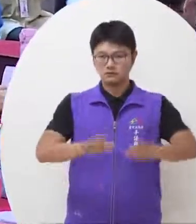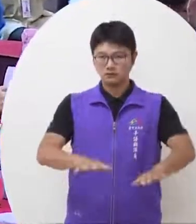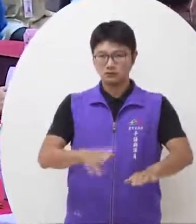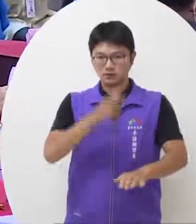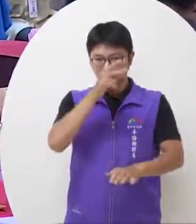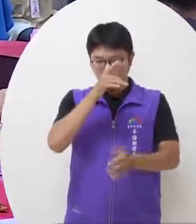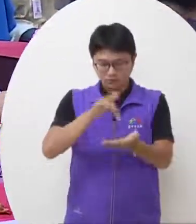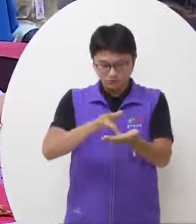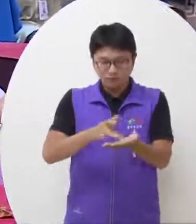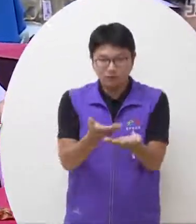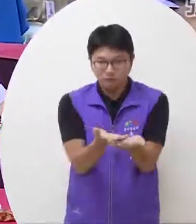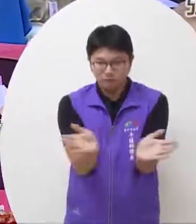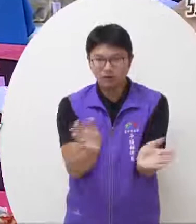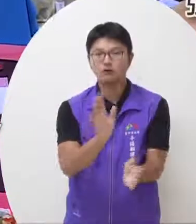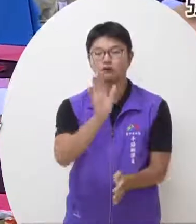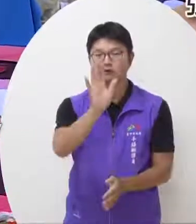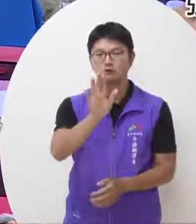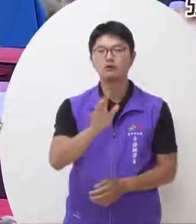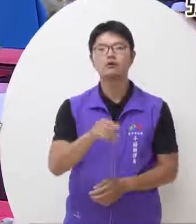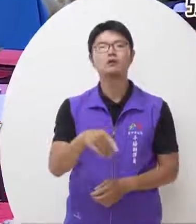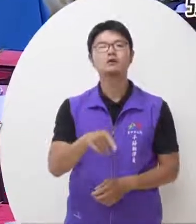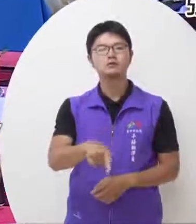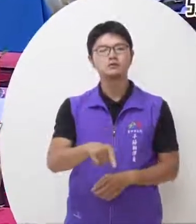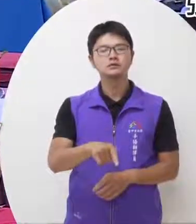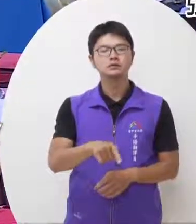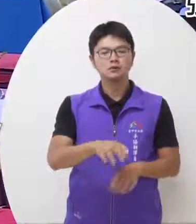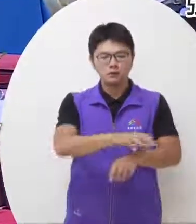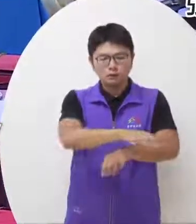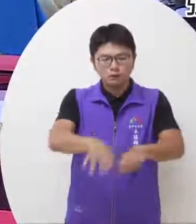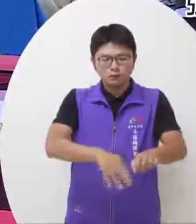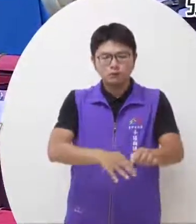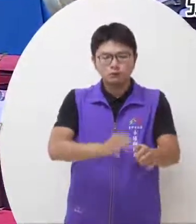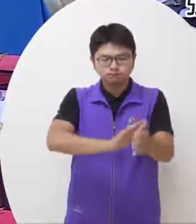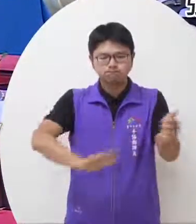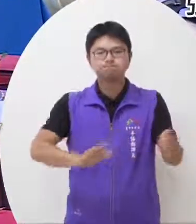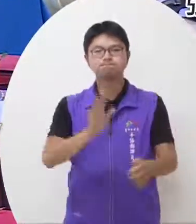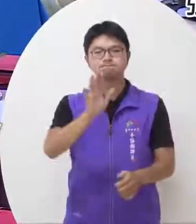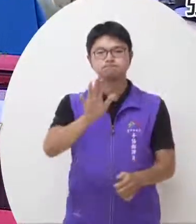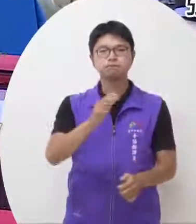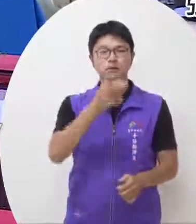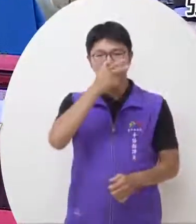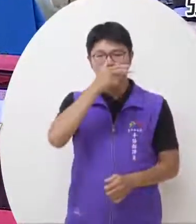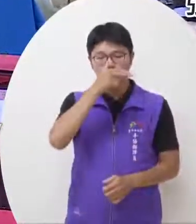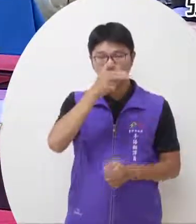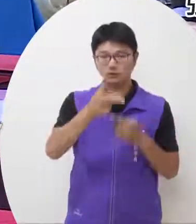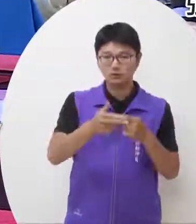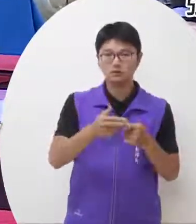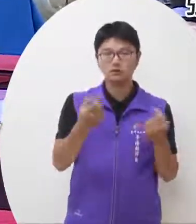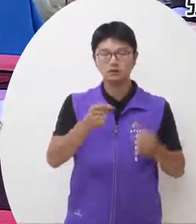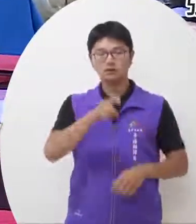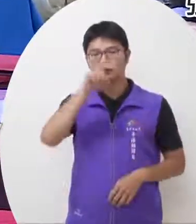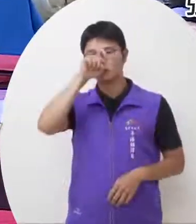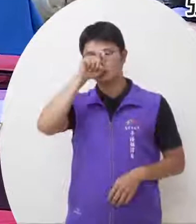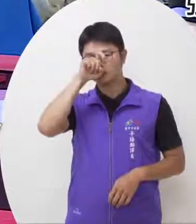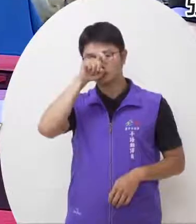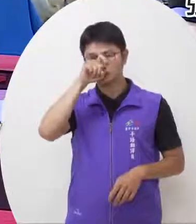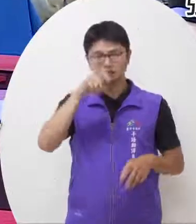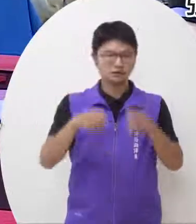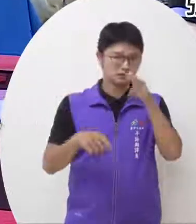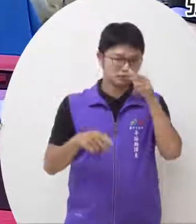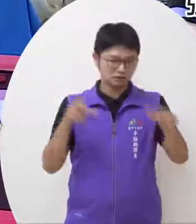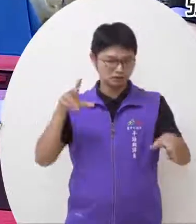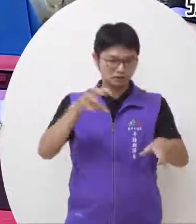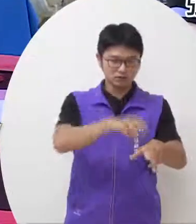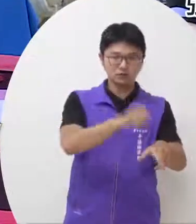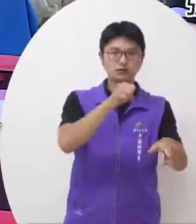了，因为它会有生态的一个影响，那很多出老鼠的，像老鹰啦，很多蛇类，像我们的鼠